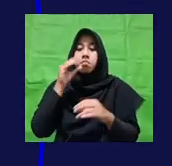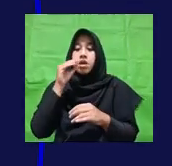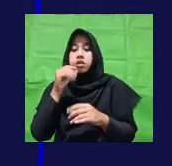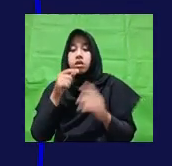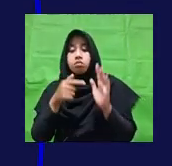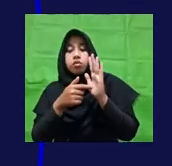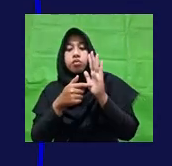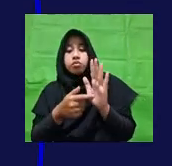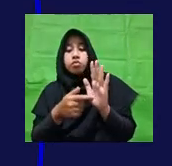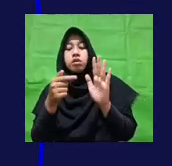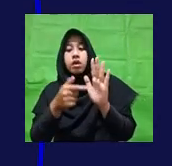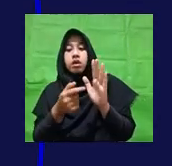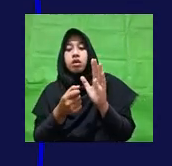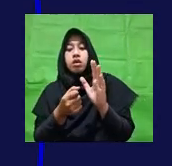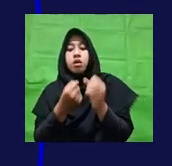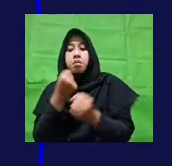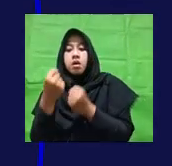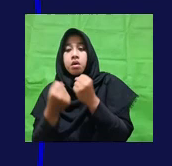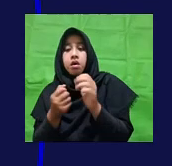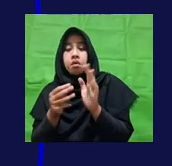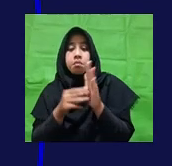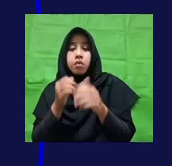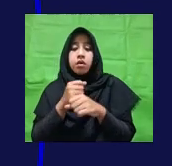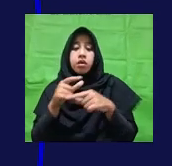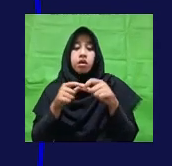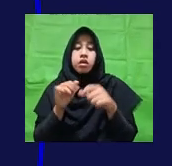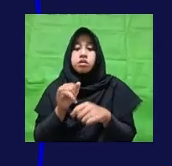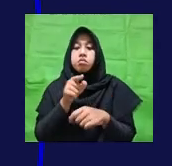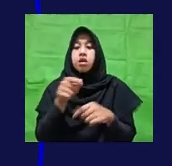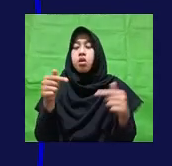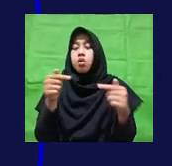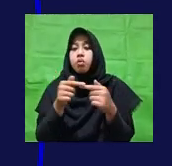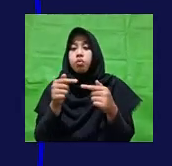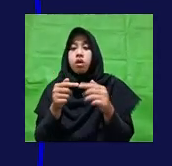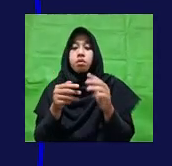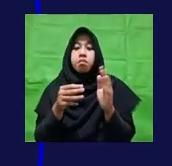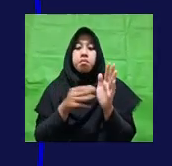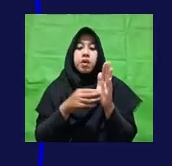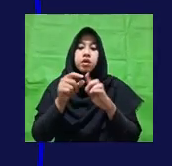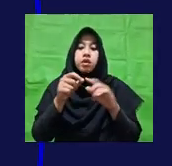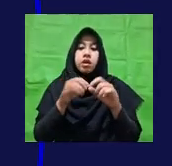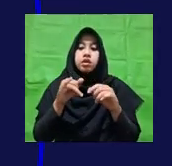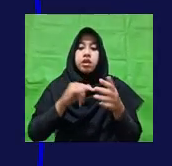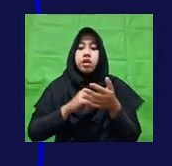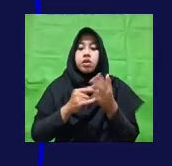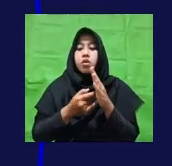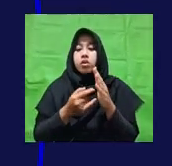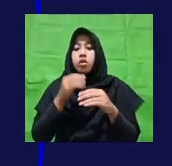migrasi sementara mereka, keterhubungan termediasi melalui teknologi komunikasi adalah rumah bagi